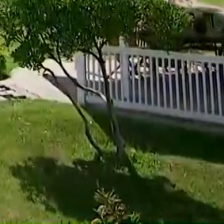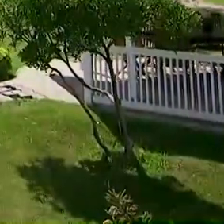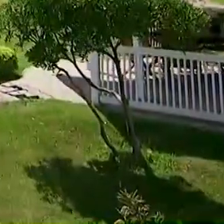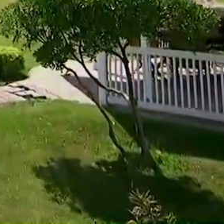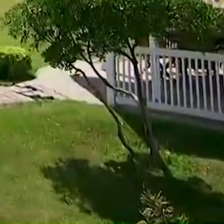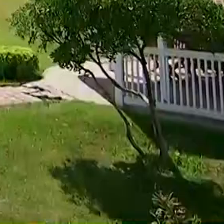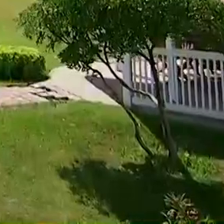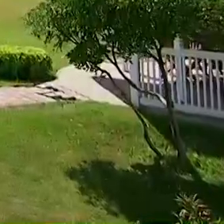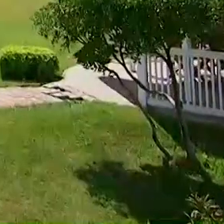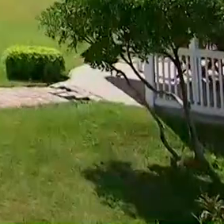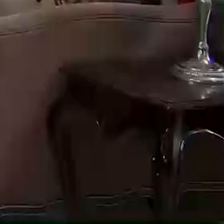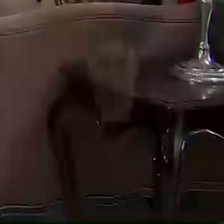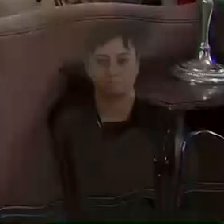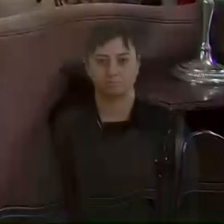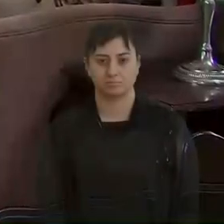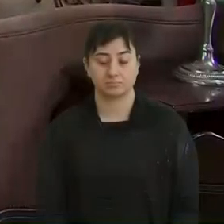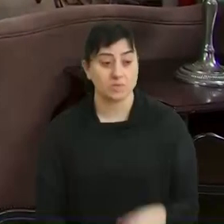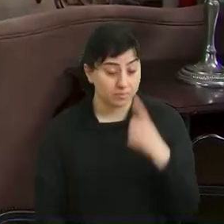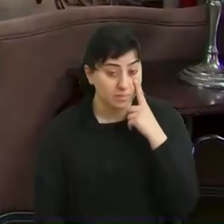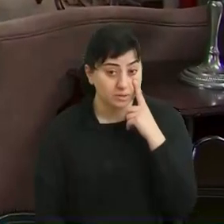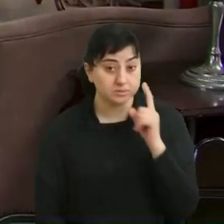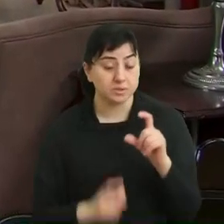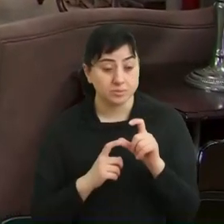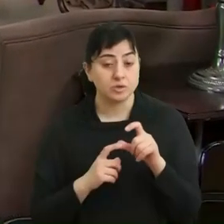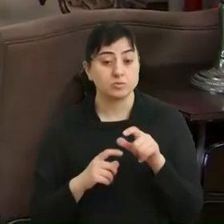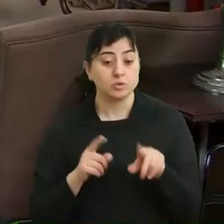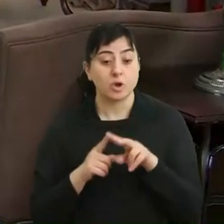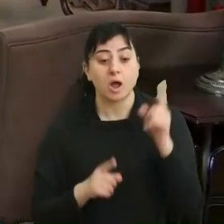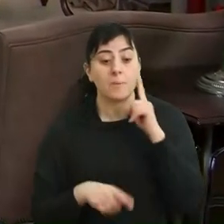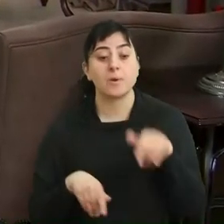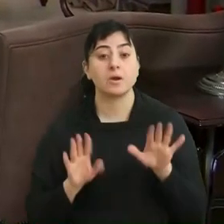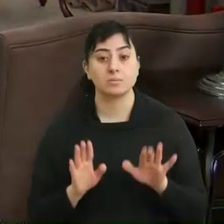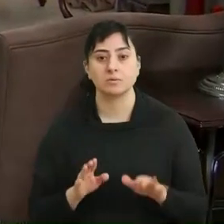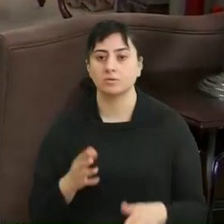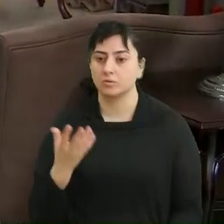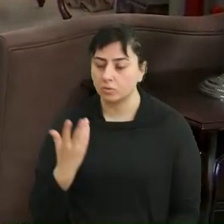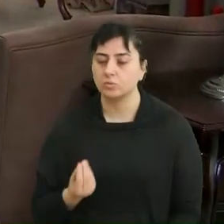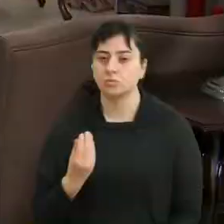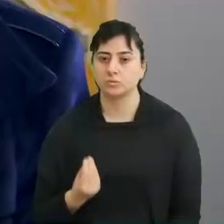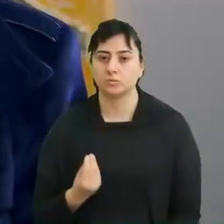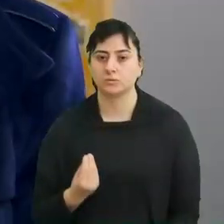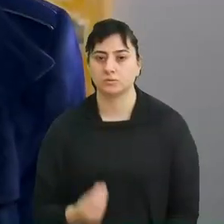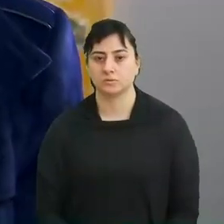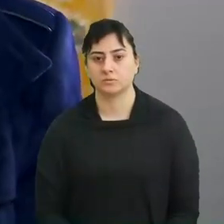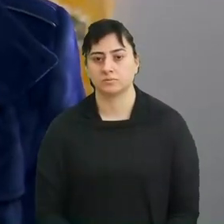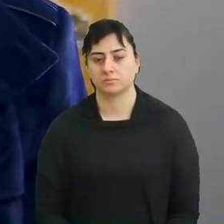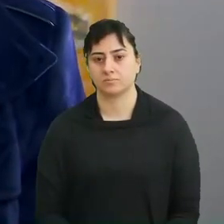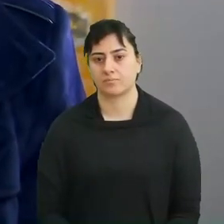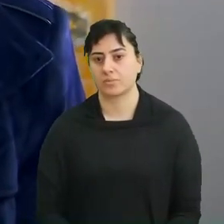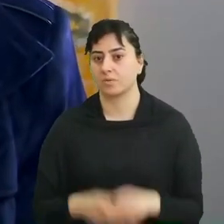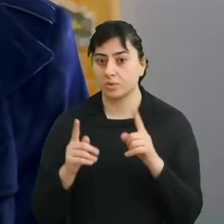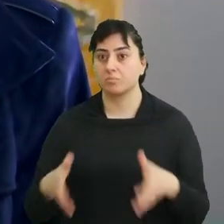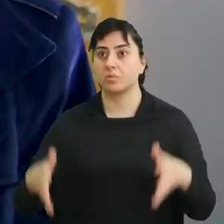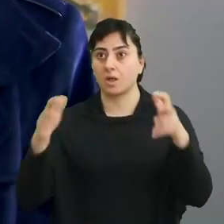içindeki bahçesi. Bana bak Sarp, Nurhan'ın bundan haberi olmasın, tamam mı? Olur mu öyle şey babacığım? Yani bir